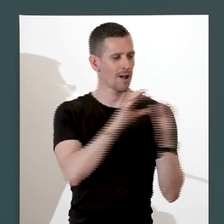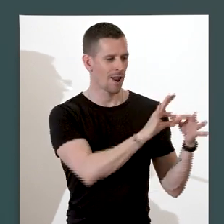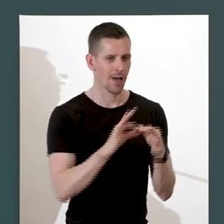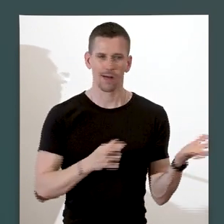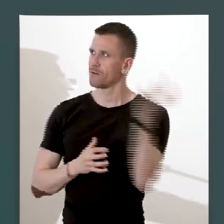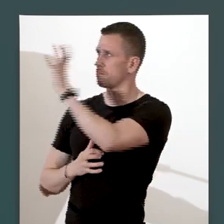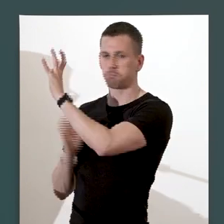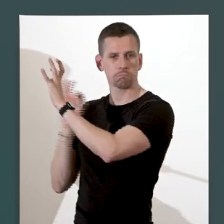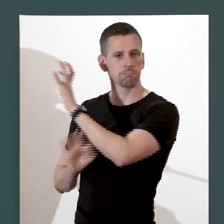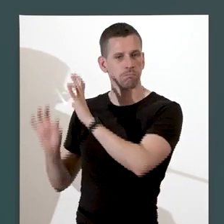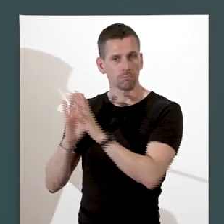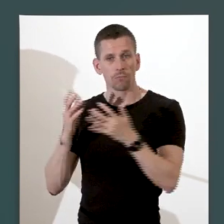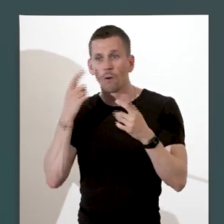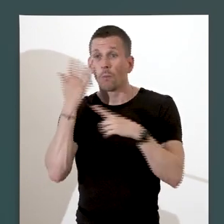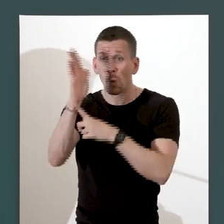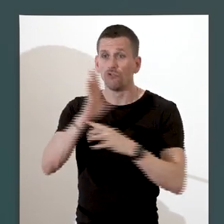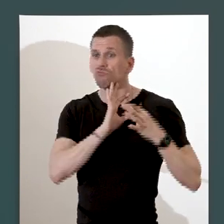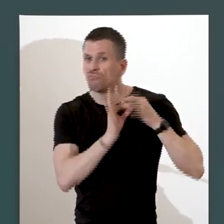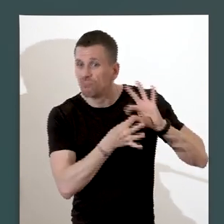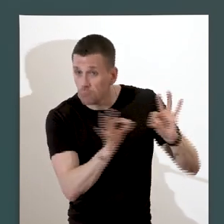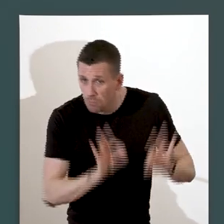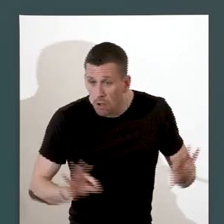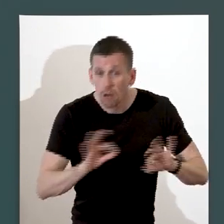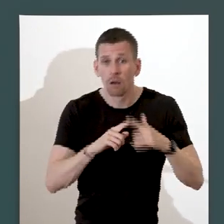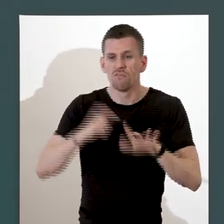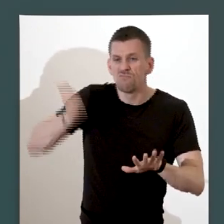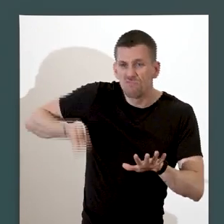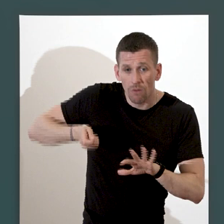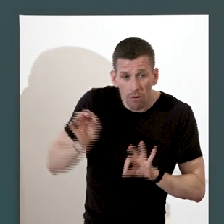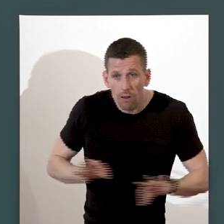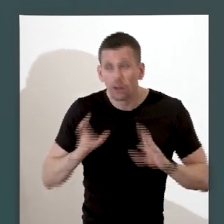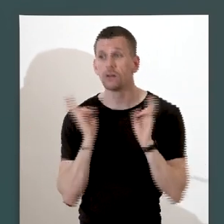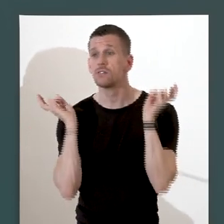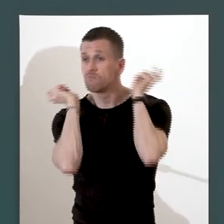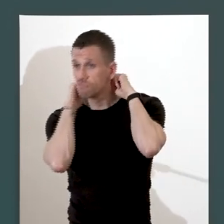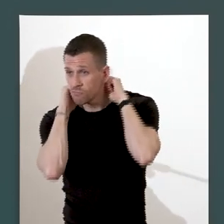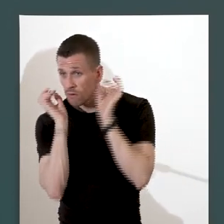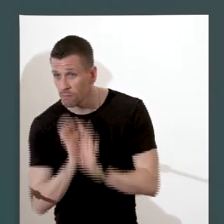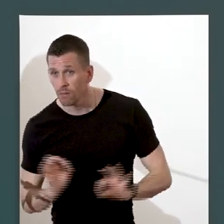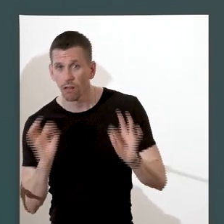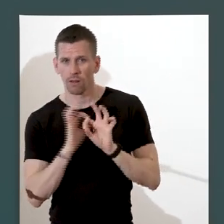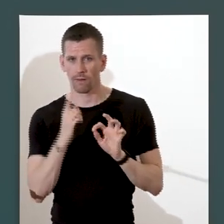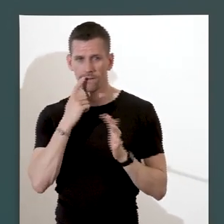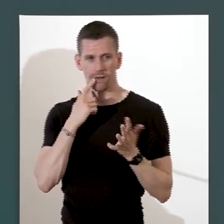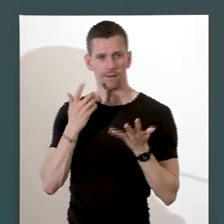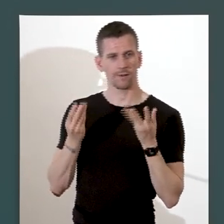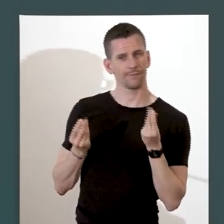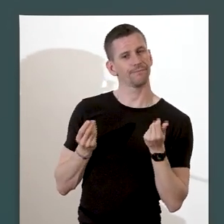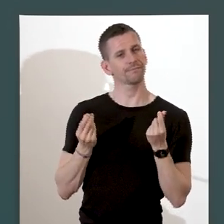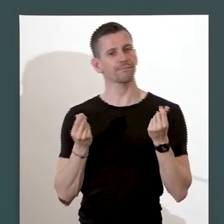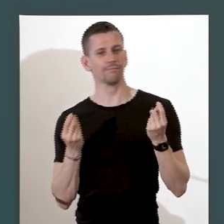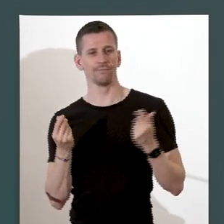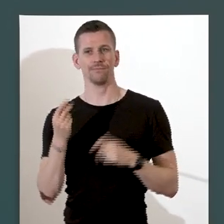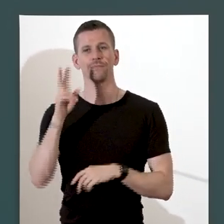de fouet, pas de collier de servitude. Il faut dire que les Nantais fervent défenseur de l'esclavage, rappelle à l'envi